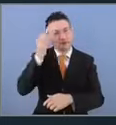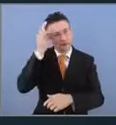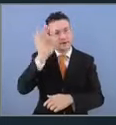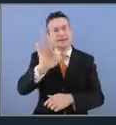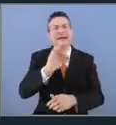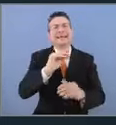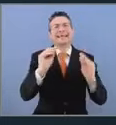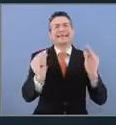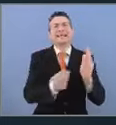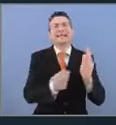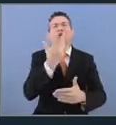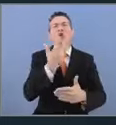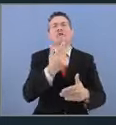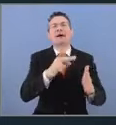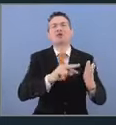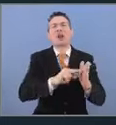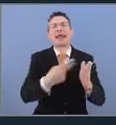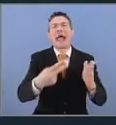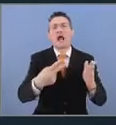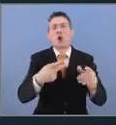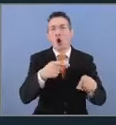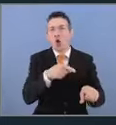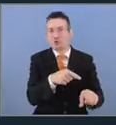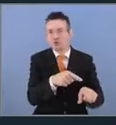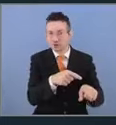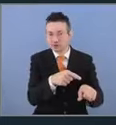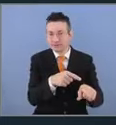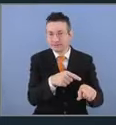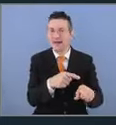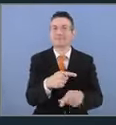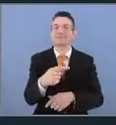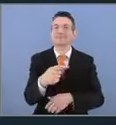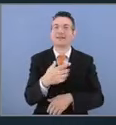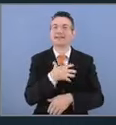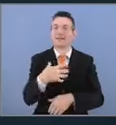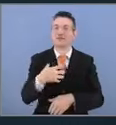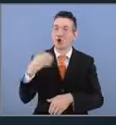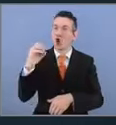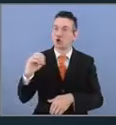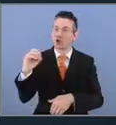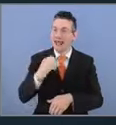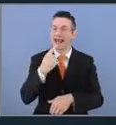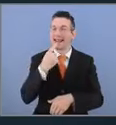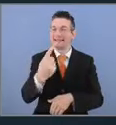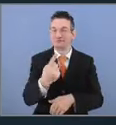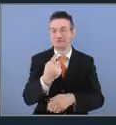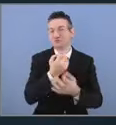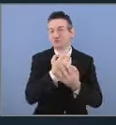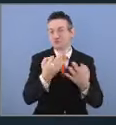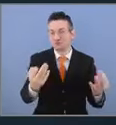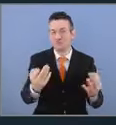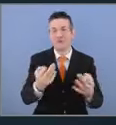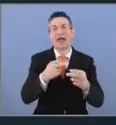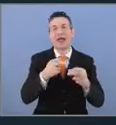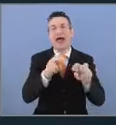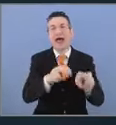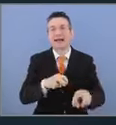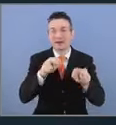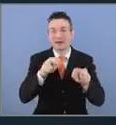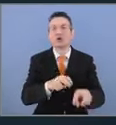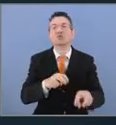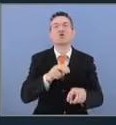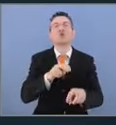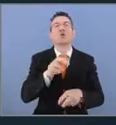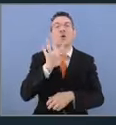dell'innovazione tecnologica. Si parlava, l'assessore Ornelli giustamente parlava di agricoltura 4.0, e qui